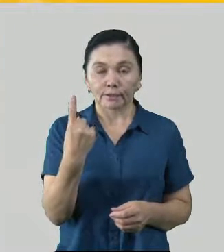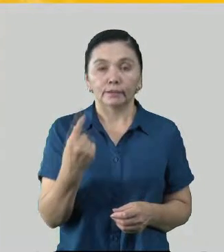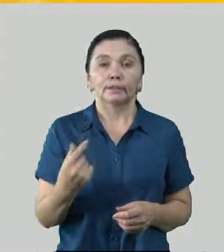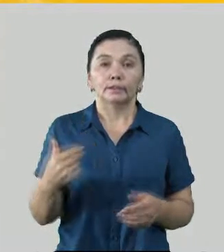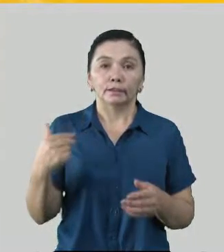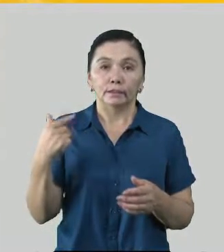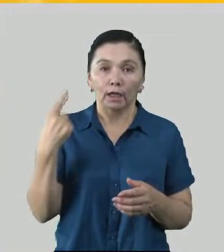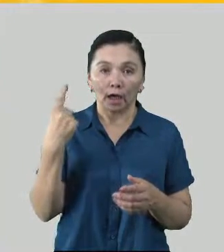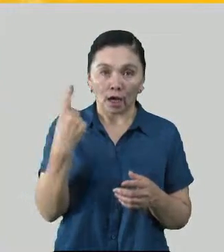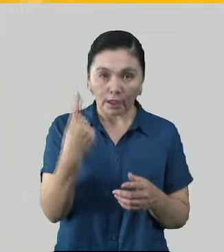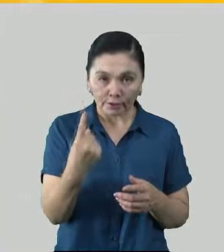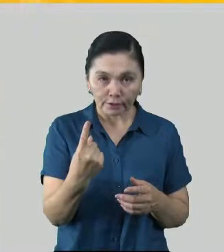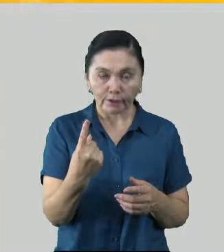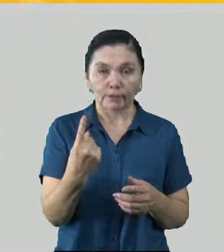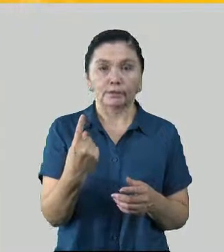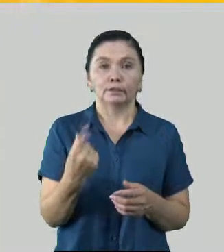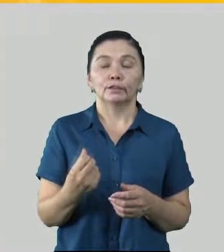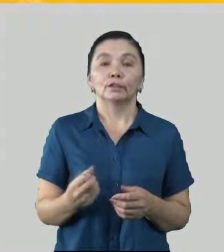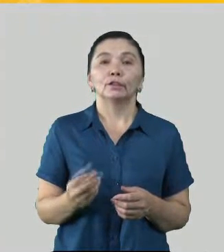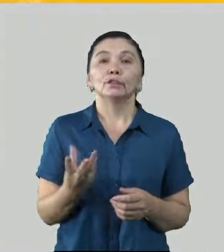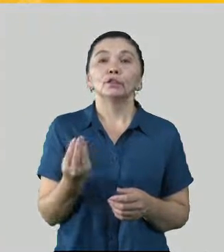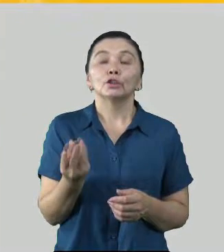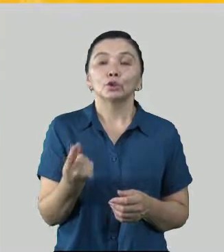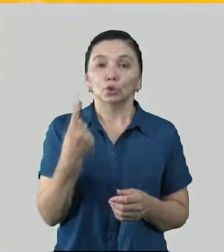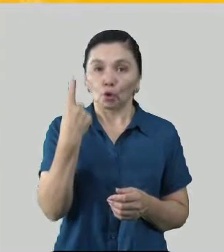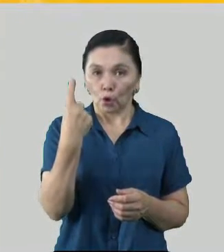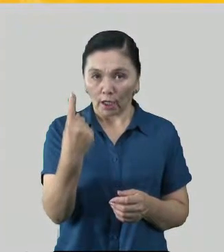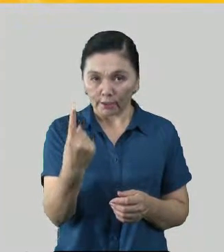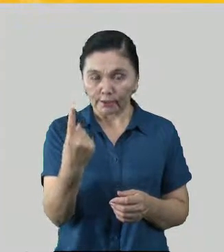1, да еще 1.